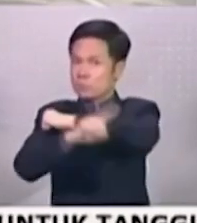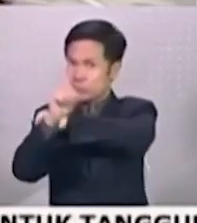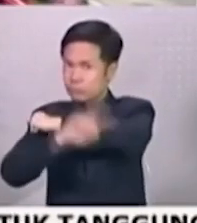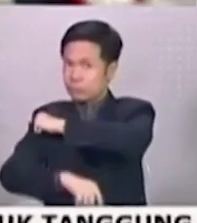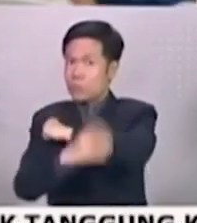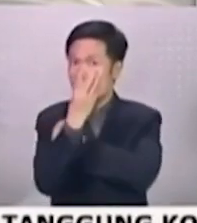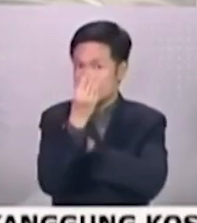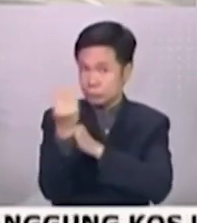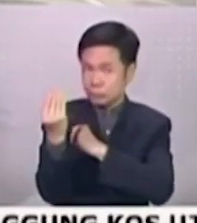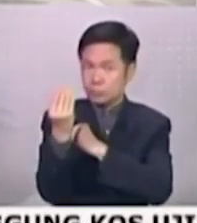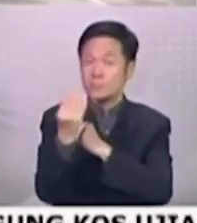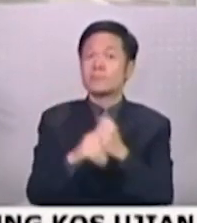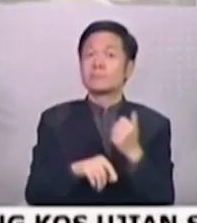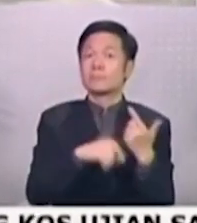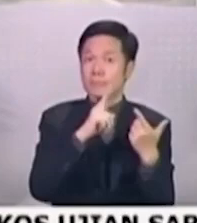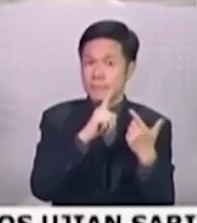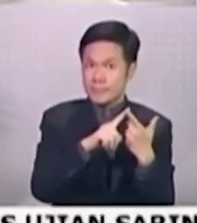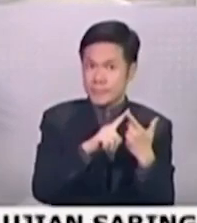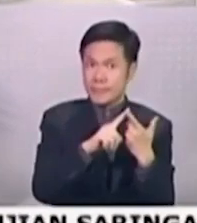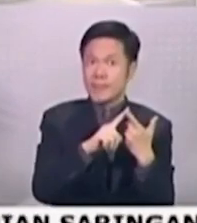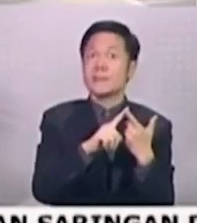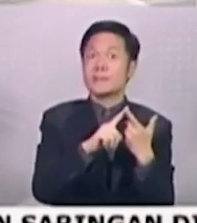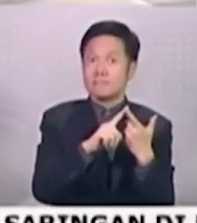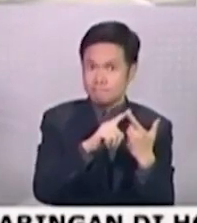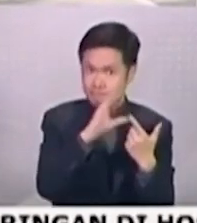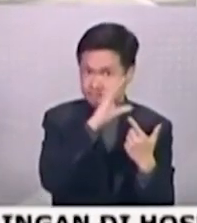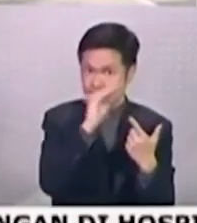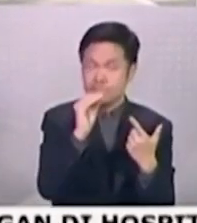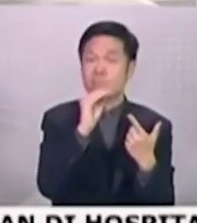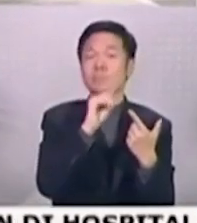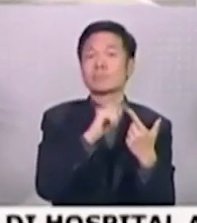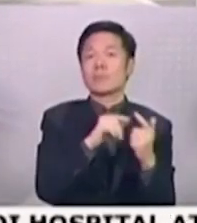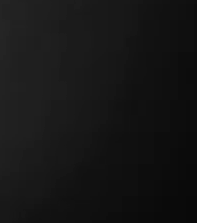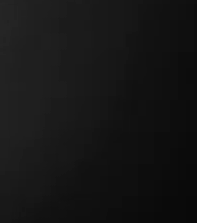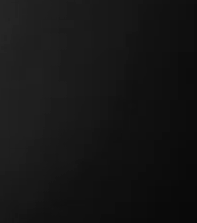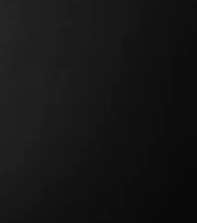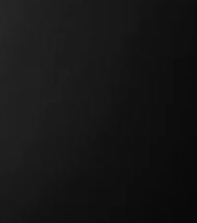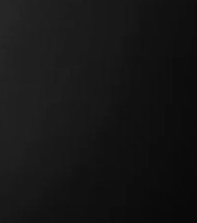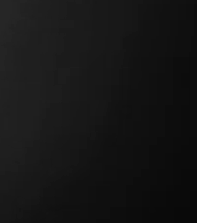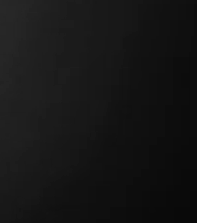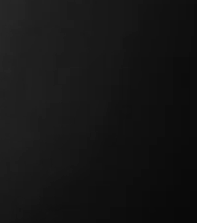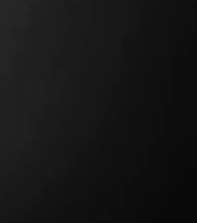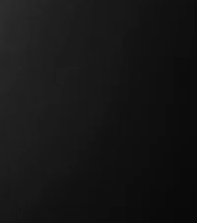dan sebagainya, selain daripada tindakan membawa mereka ke mahkamah.